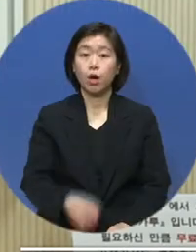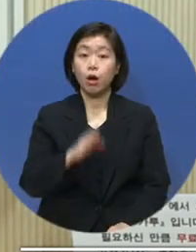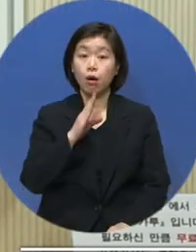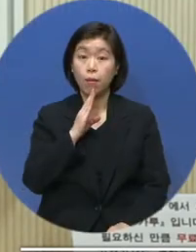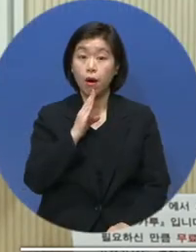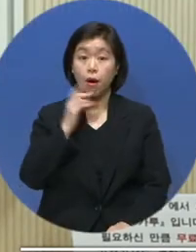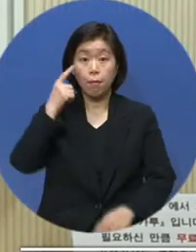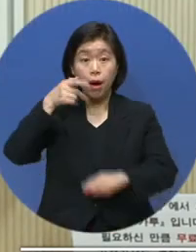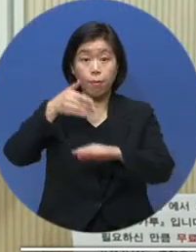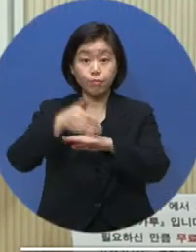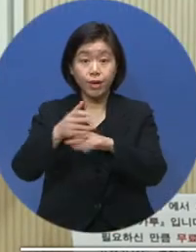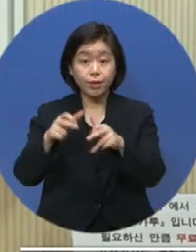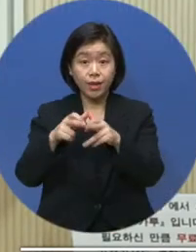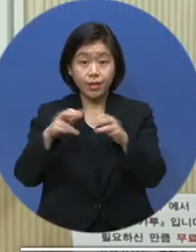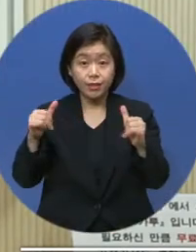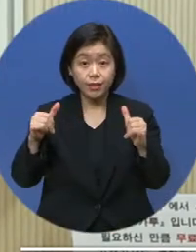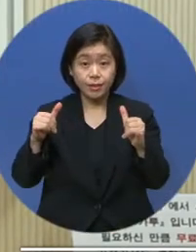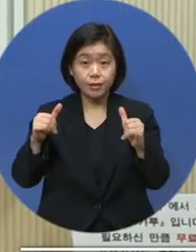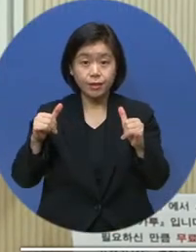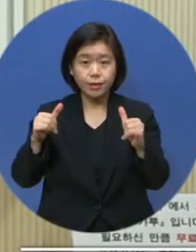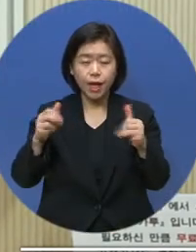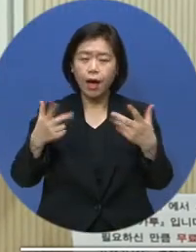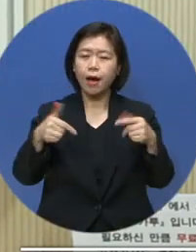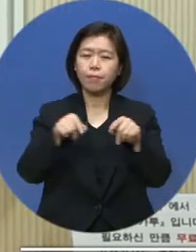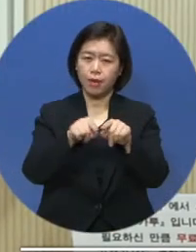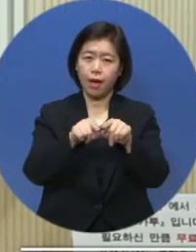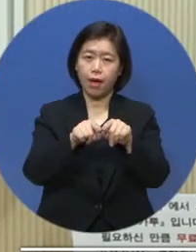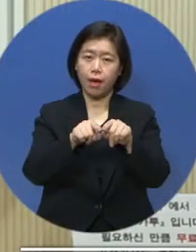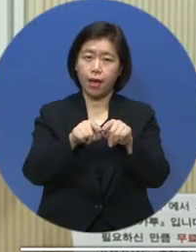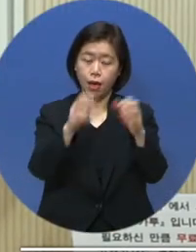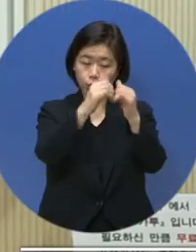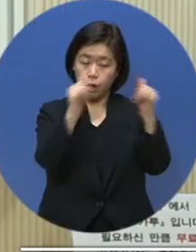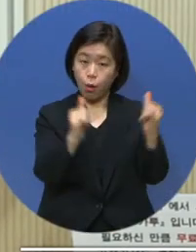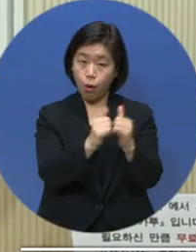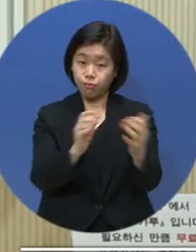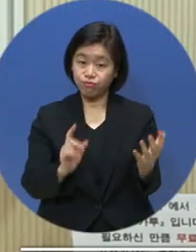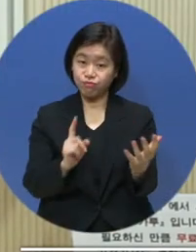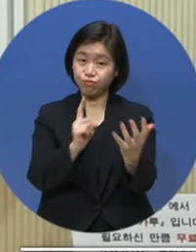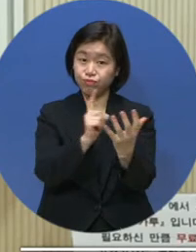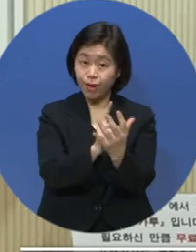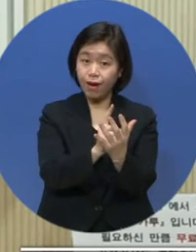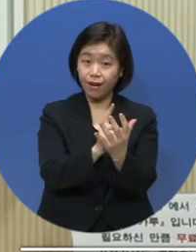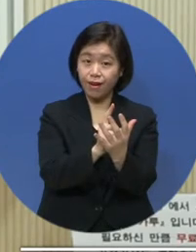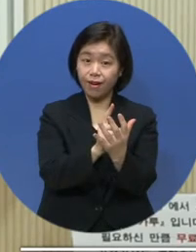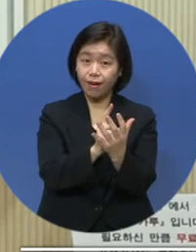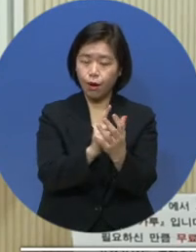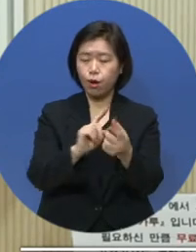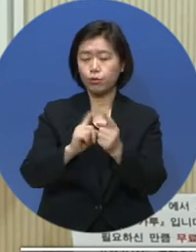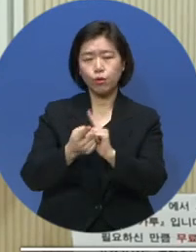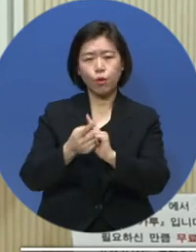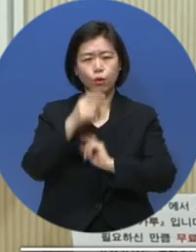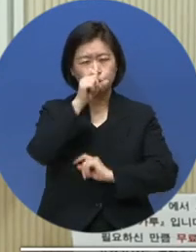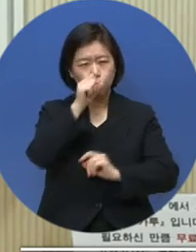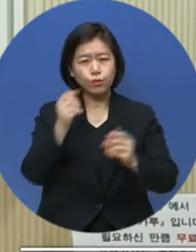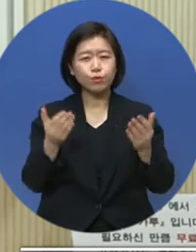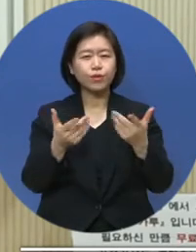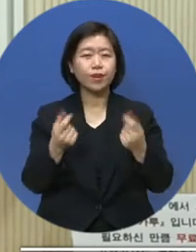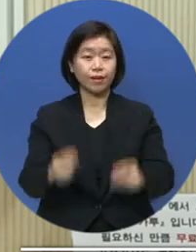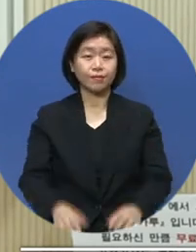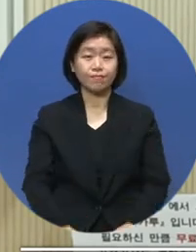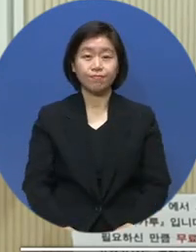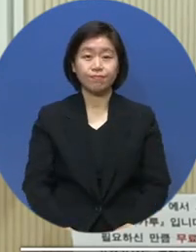실질적으로 지역사회에 나와서 장애인분들이 지역사회 주민들과 만나는 것 자체가 서로에게 좀 좋은 일이라고